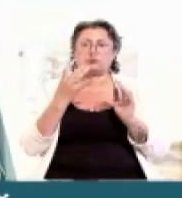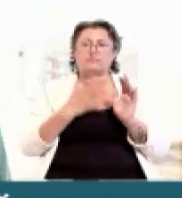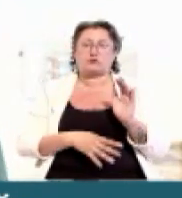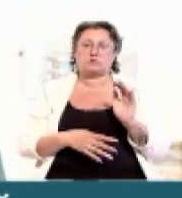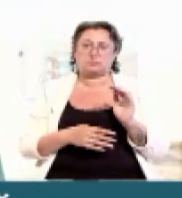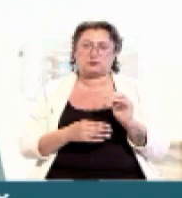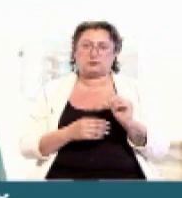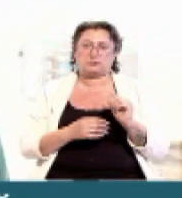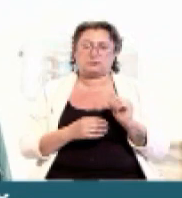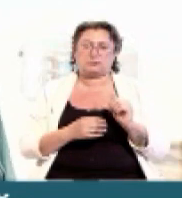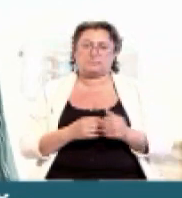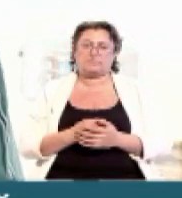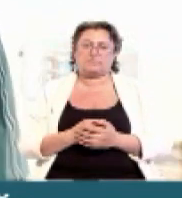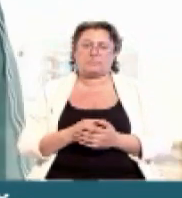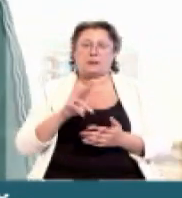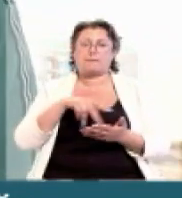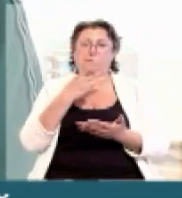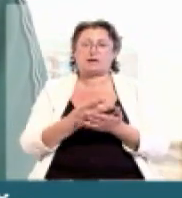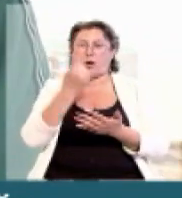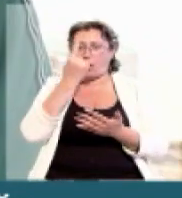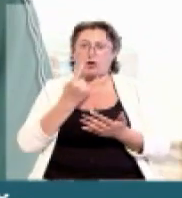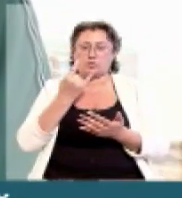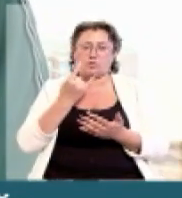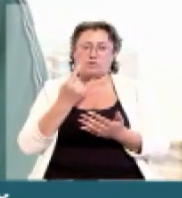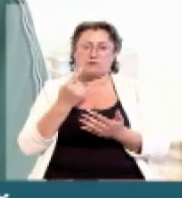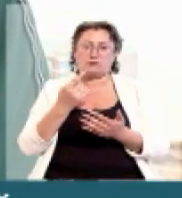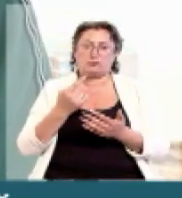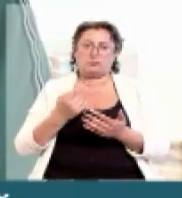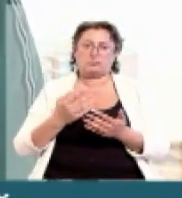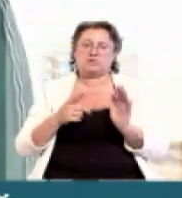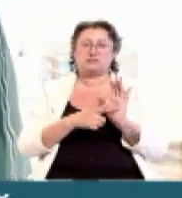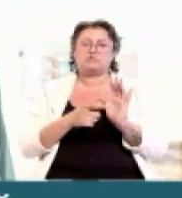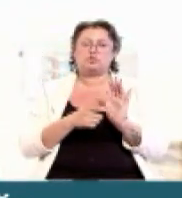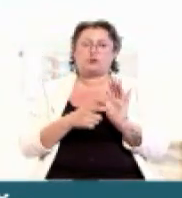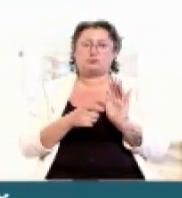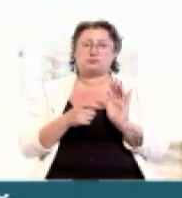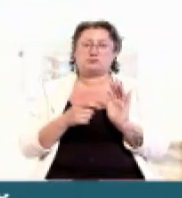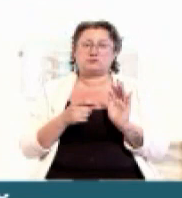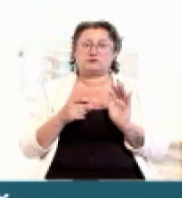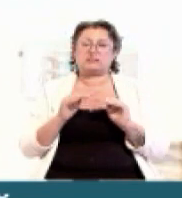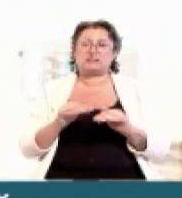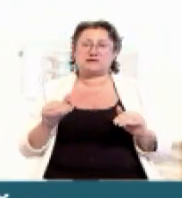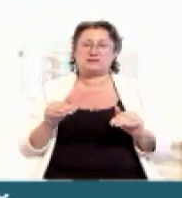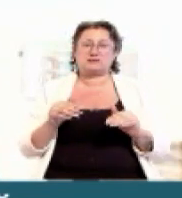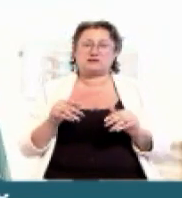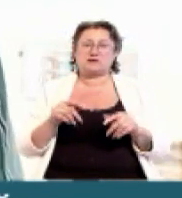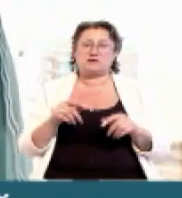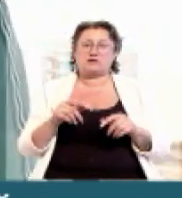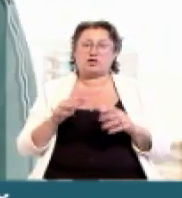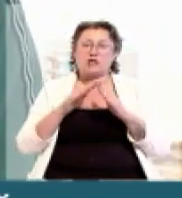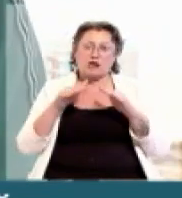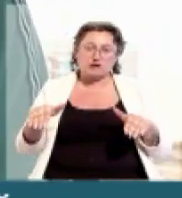190. Вот падение с окон и с высоты, у нас это считается дерево там больше 3 метров, и